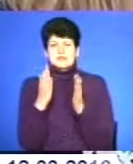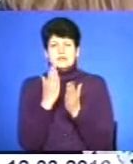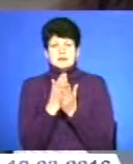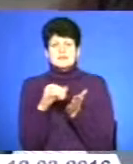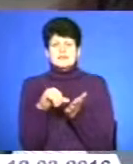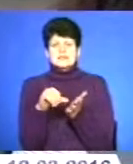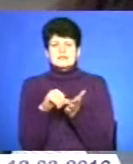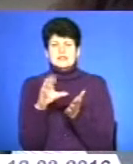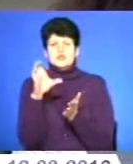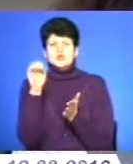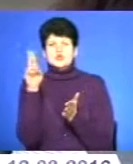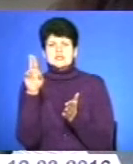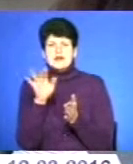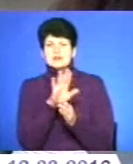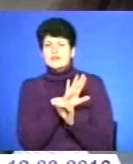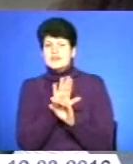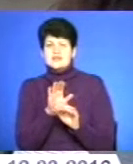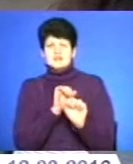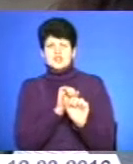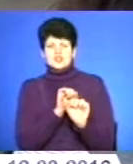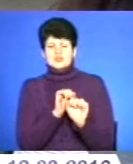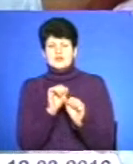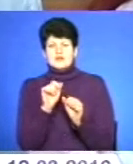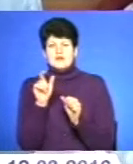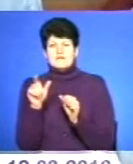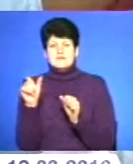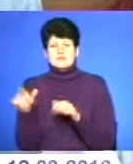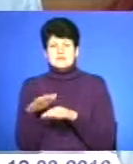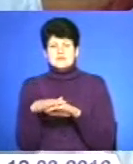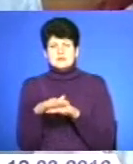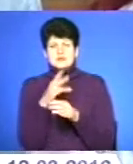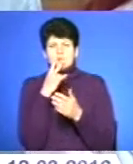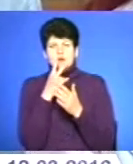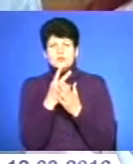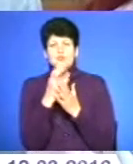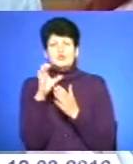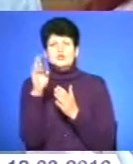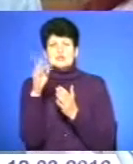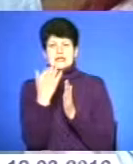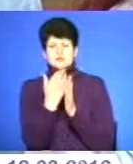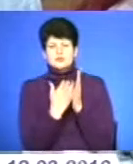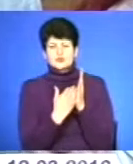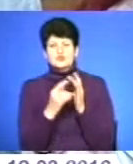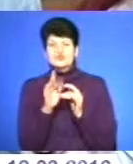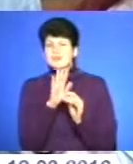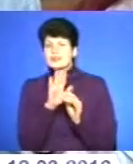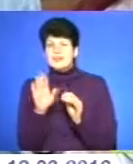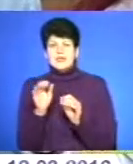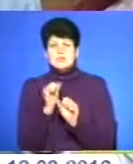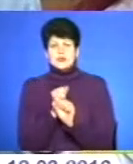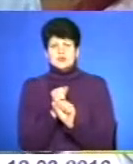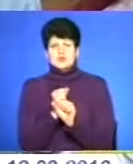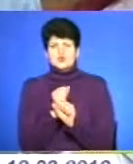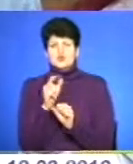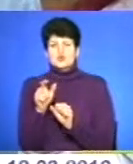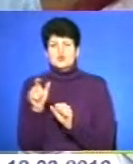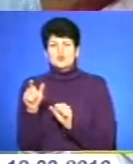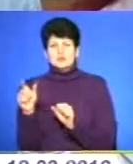представники соціально незахищених верств населення. Бачимо по соціальних структурах, що непрацюючі